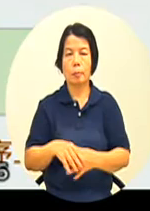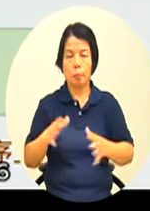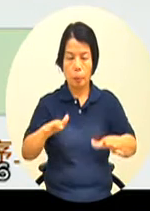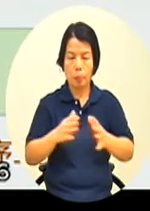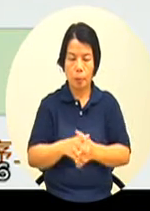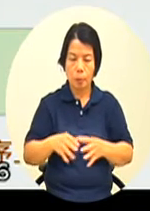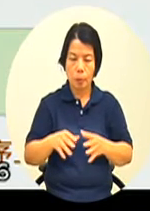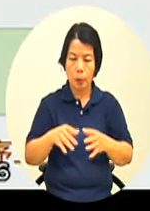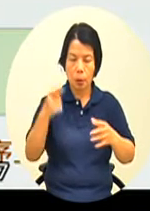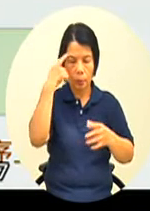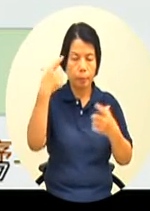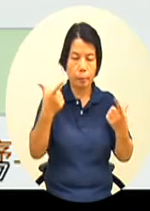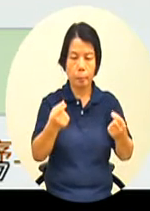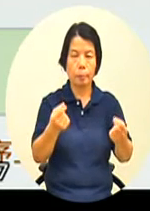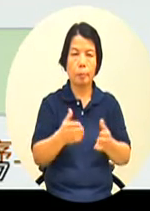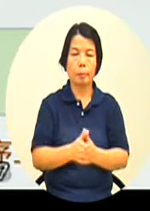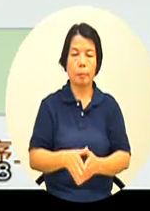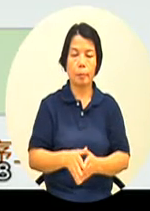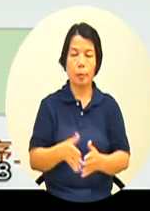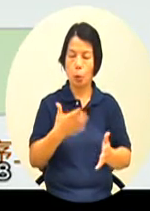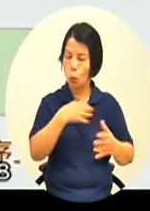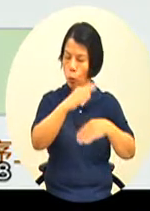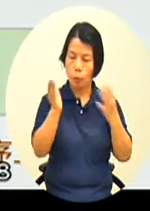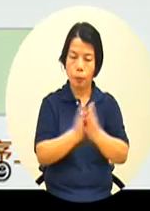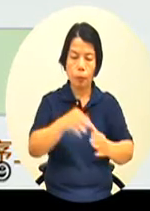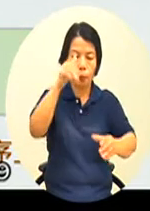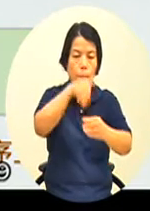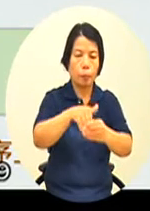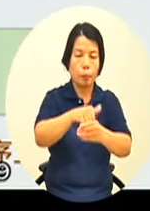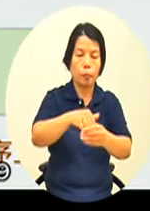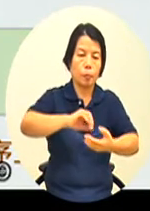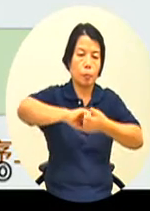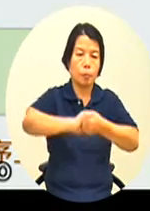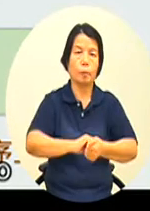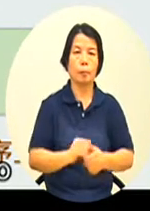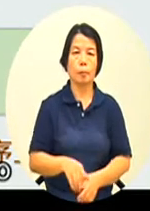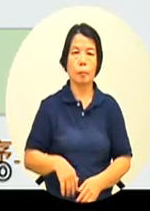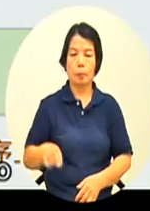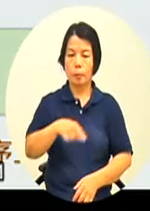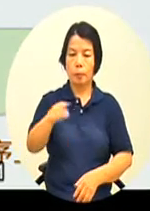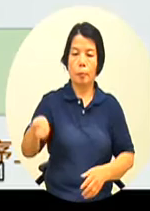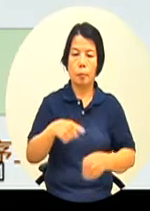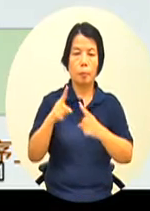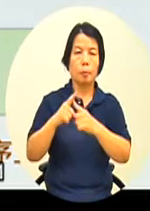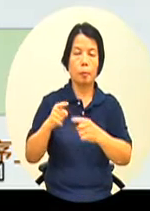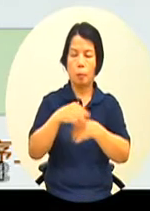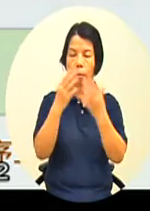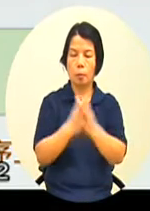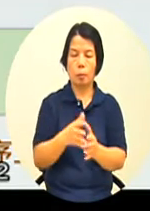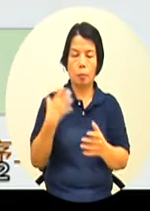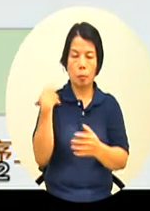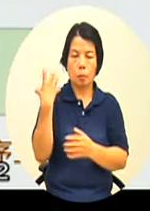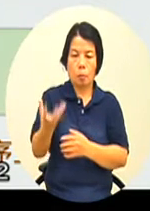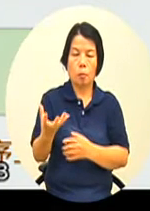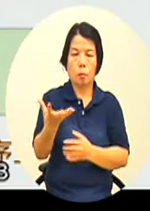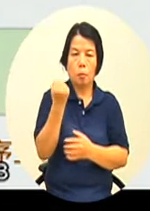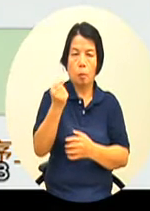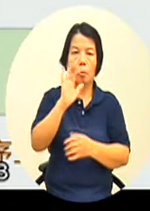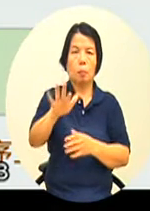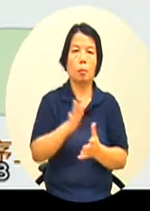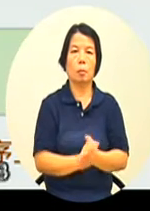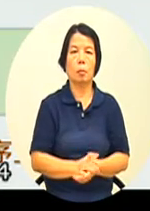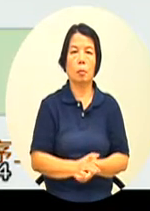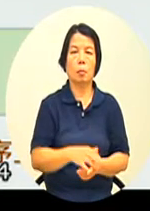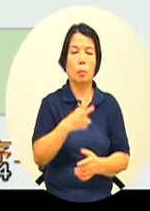的特色都是什么呢？它都是投票决定，而且这些人呢都是有经过授权的。市长是